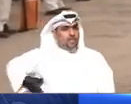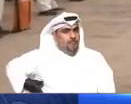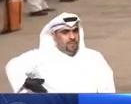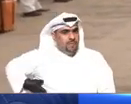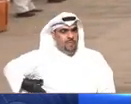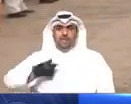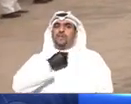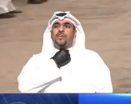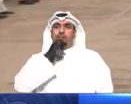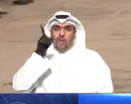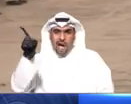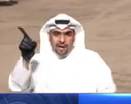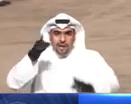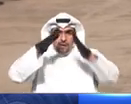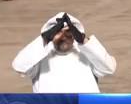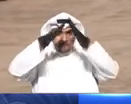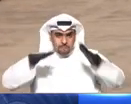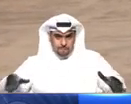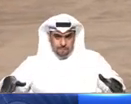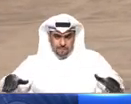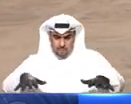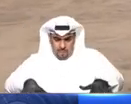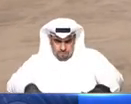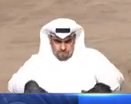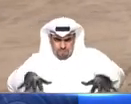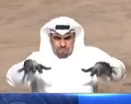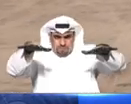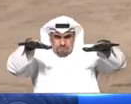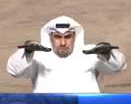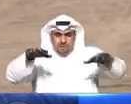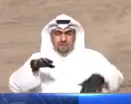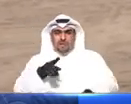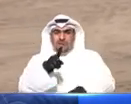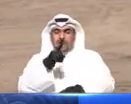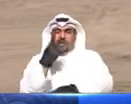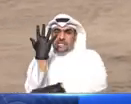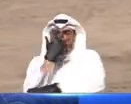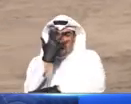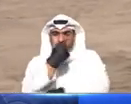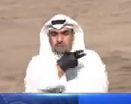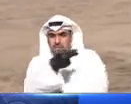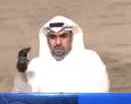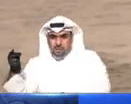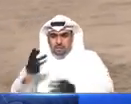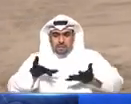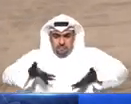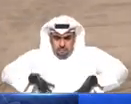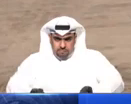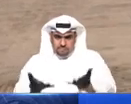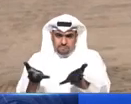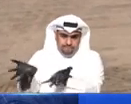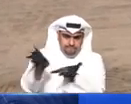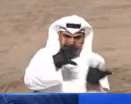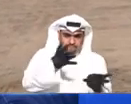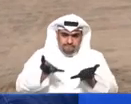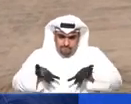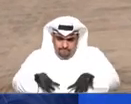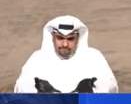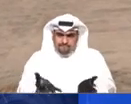للأمانة وسخروا جميع آلياتهم يعني تحت طوع البلدية